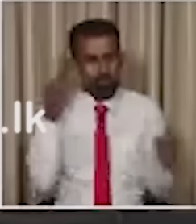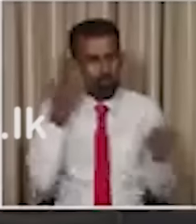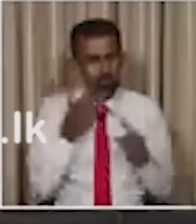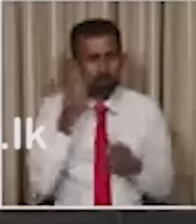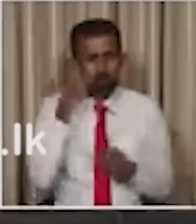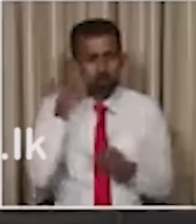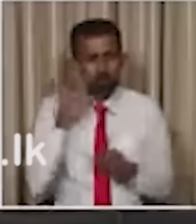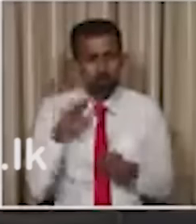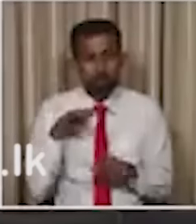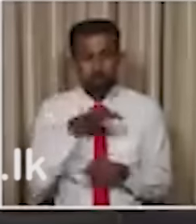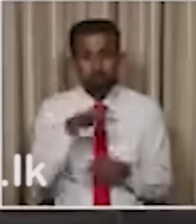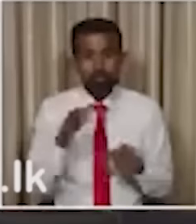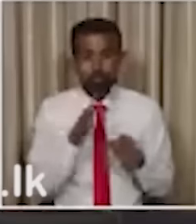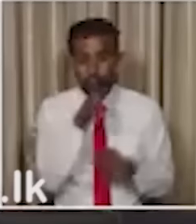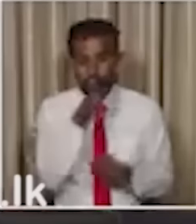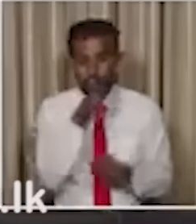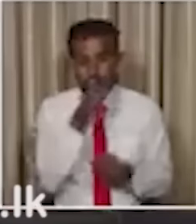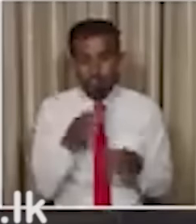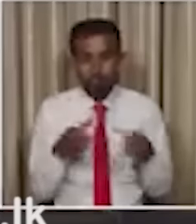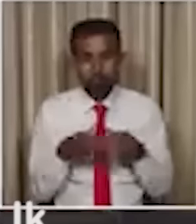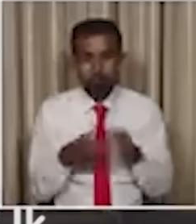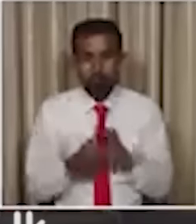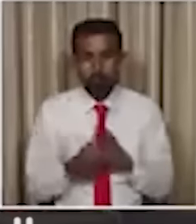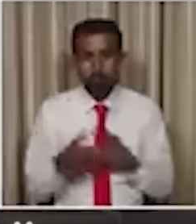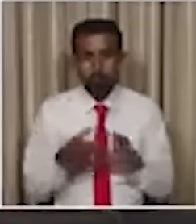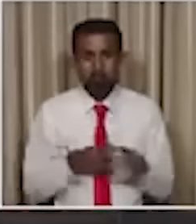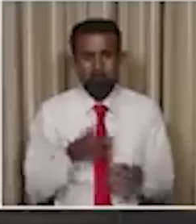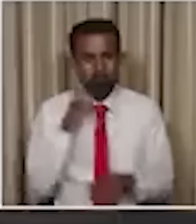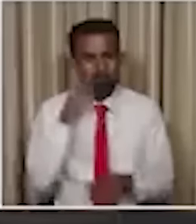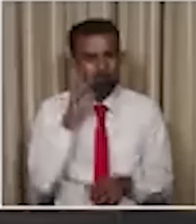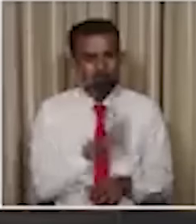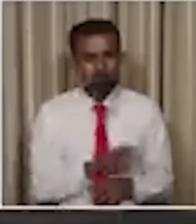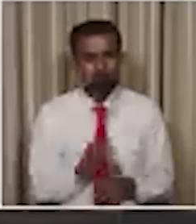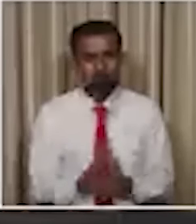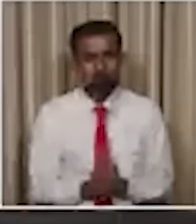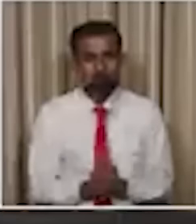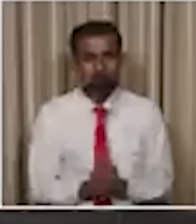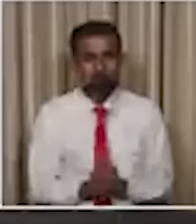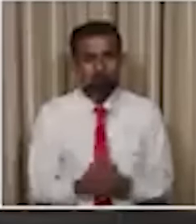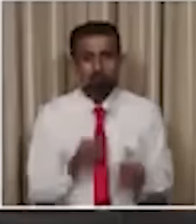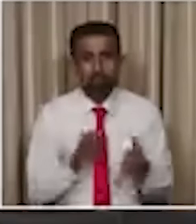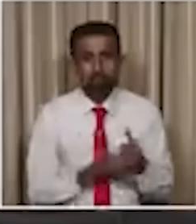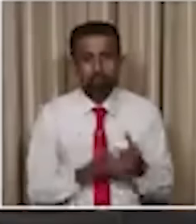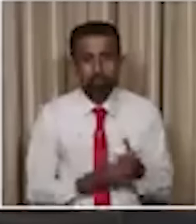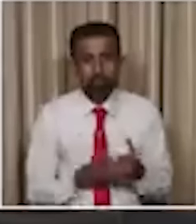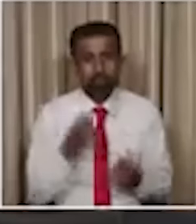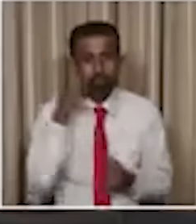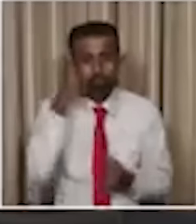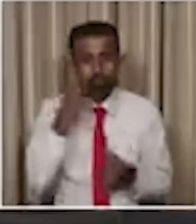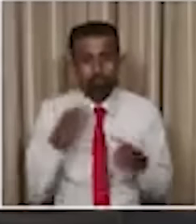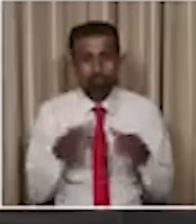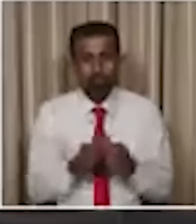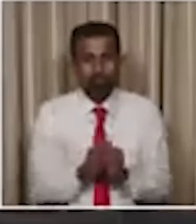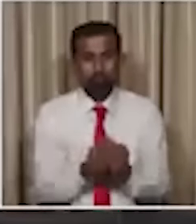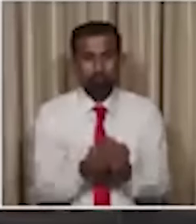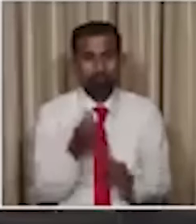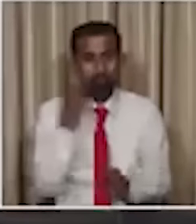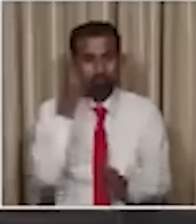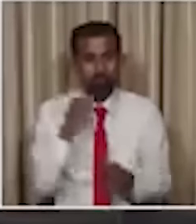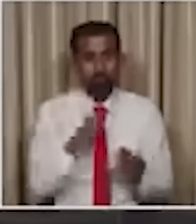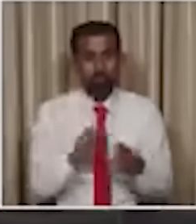ජනතාව නොමග යැවීමට ඇතැම් පාර්ශ්වයන් ගන්නා උත්සාහය පිළිගුල් සහගතයි. සොනික් සොනික් බුද්ධි මෙහෙයුම ක්‍රියාත්මක කළ බුද්ධි